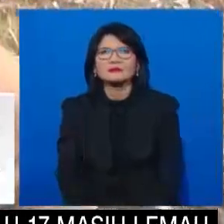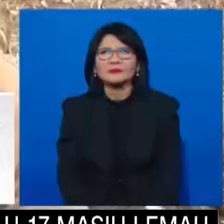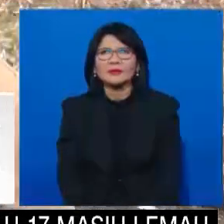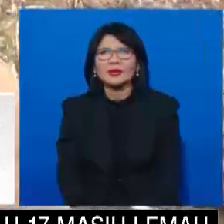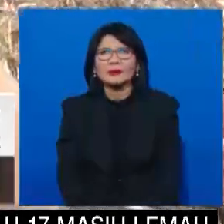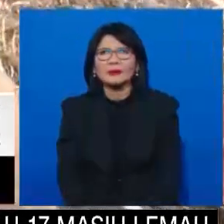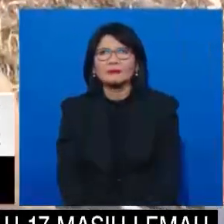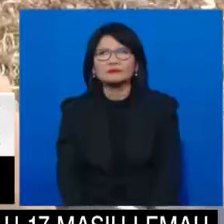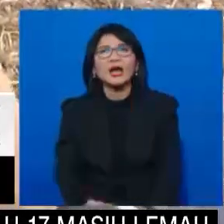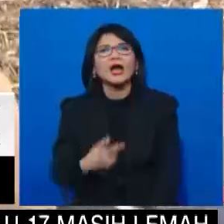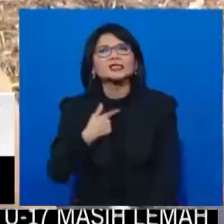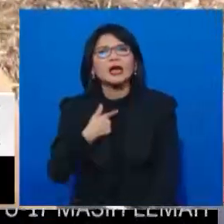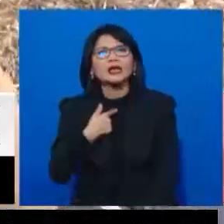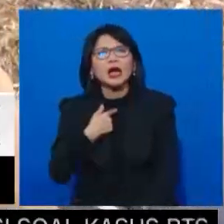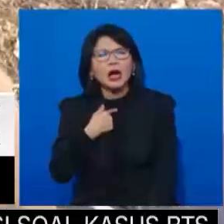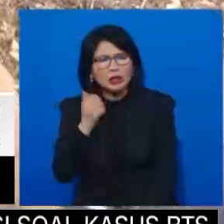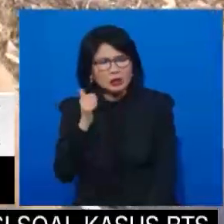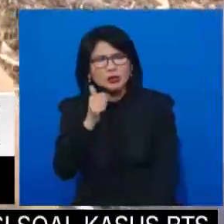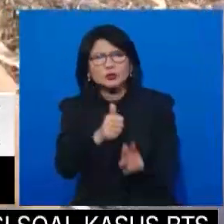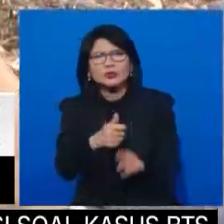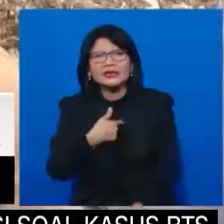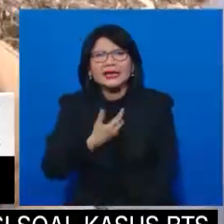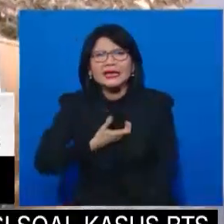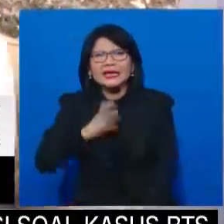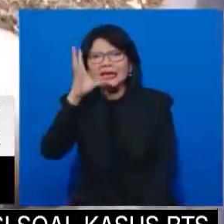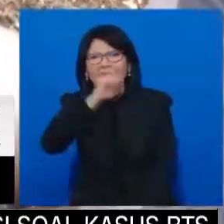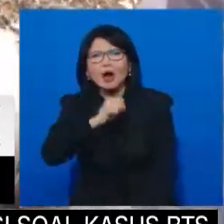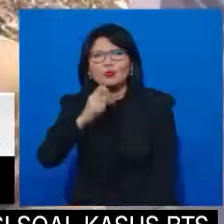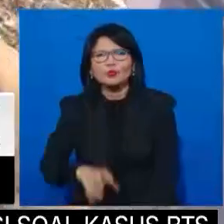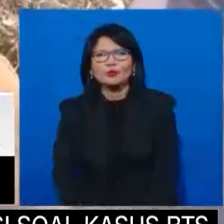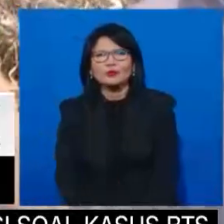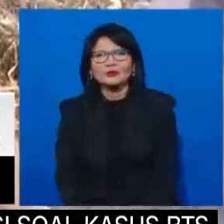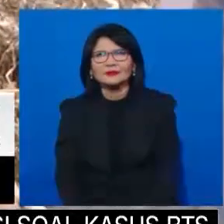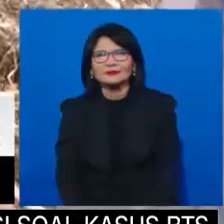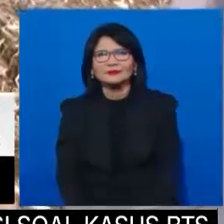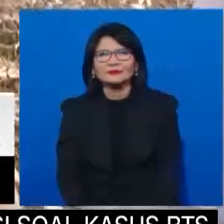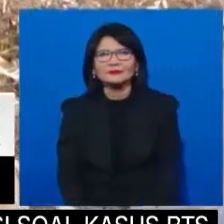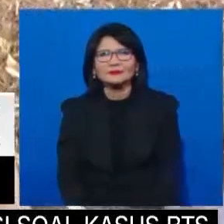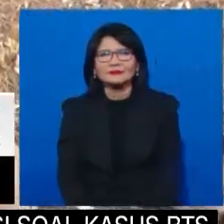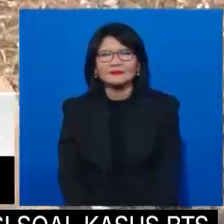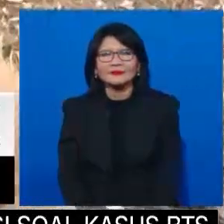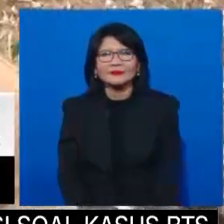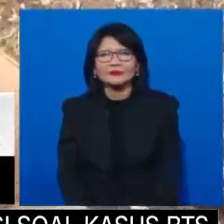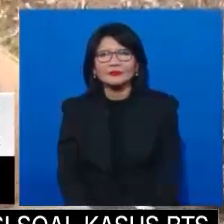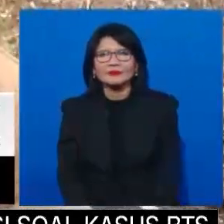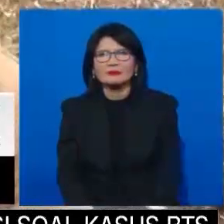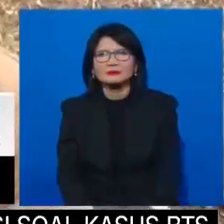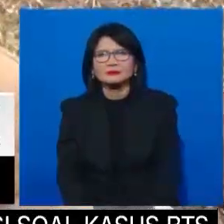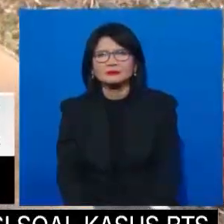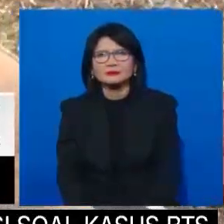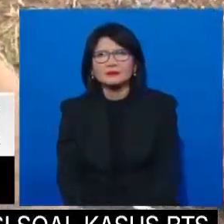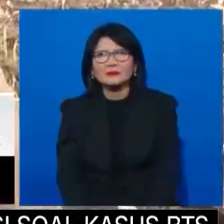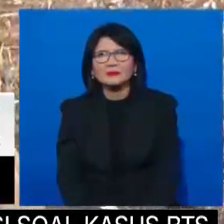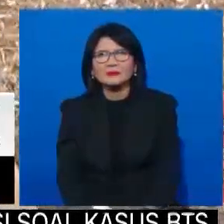kasus ini? Iya, ngikutin dari awal. Jadi penasaran ya, Teh? Iya, jadi penasaran. Harapan Teteh seperti apa sih, Teh, di olah TKP ini?